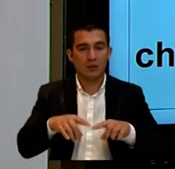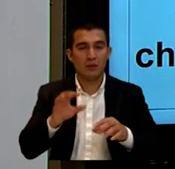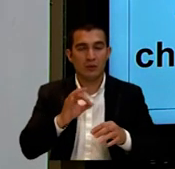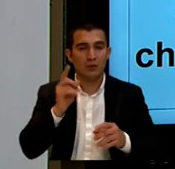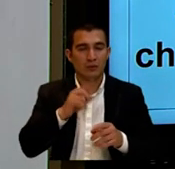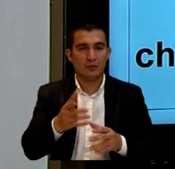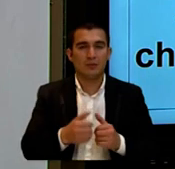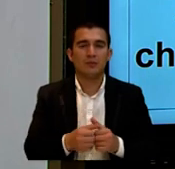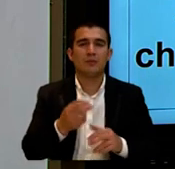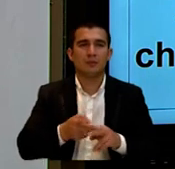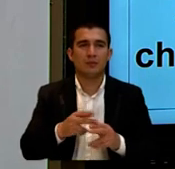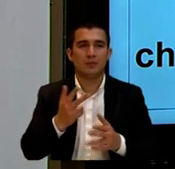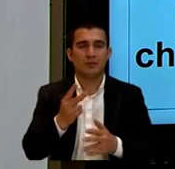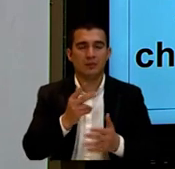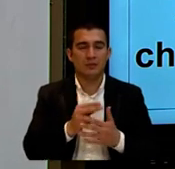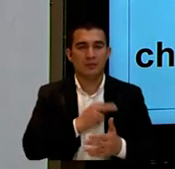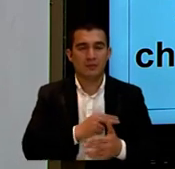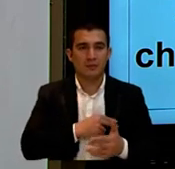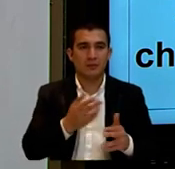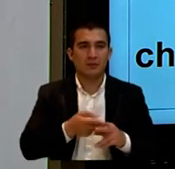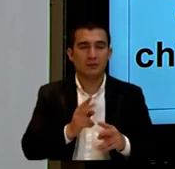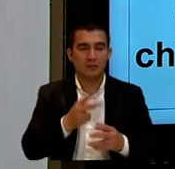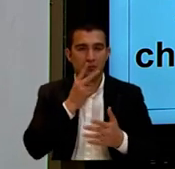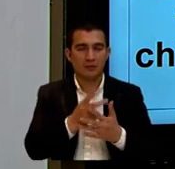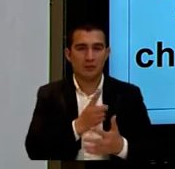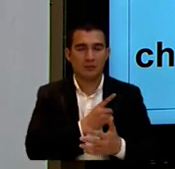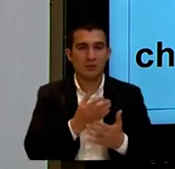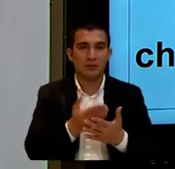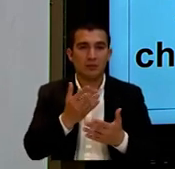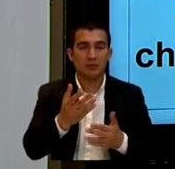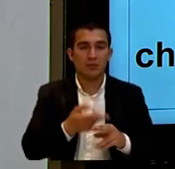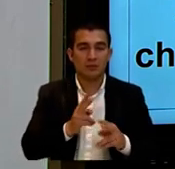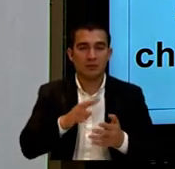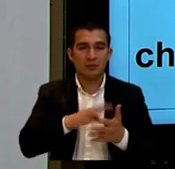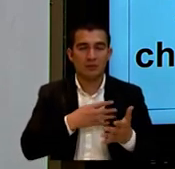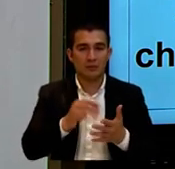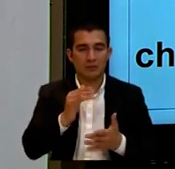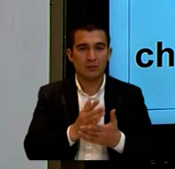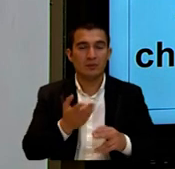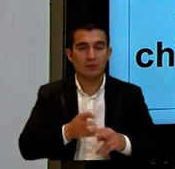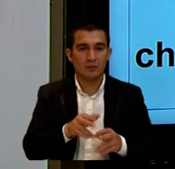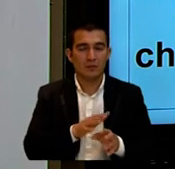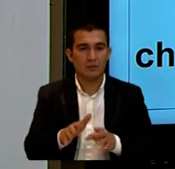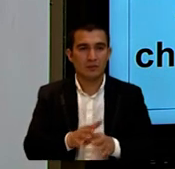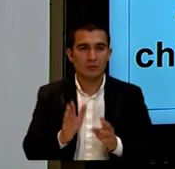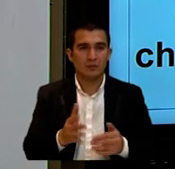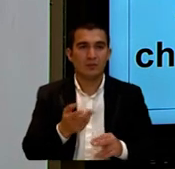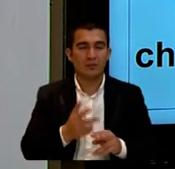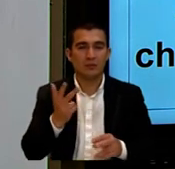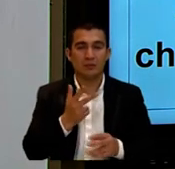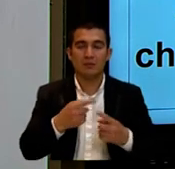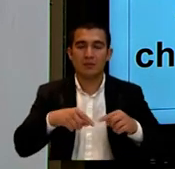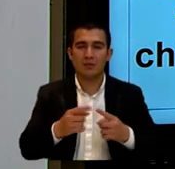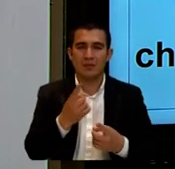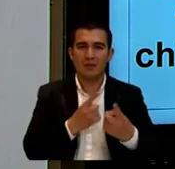Икінші үш, күзәттіш нәтижалары асасыда жәдваліні төлдірің. Үчіншісі, харбір тепка